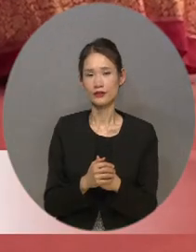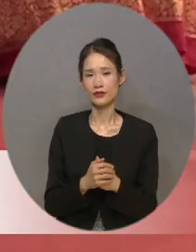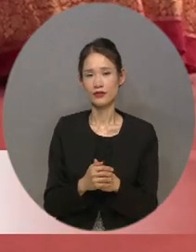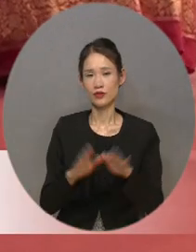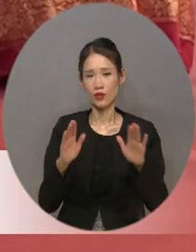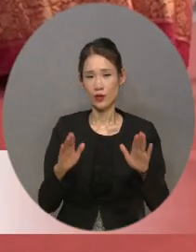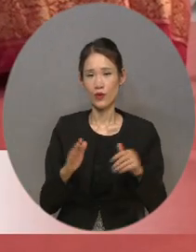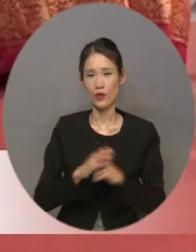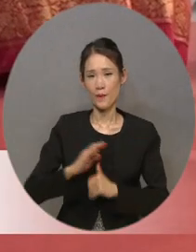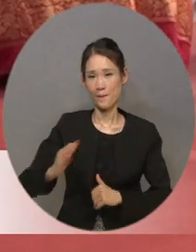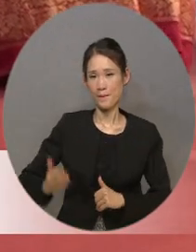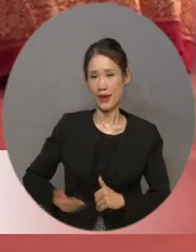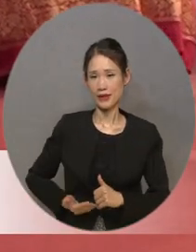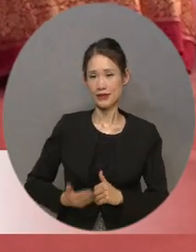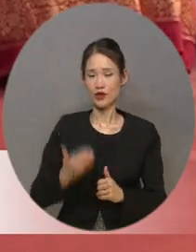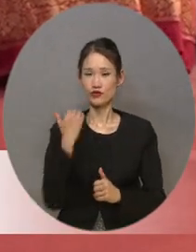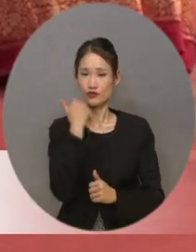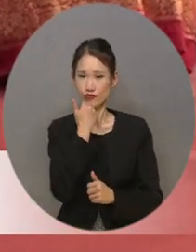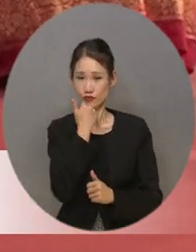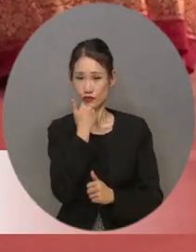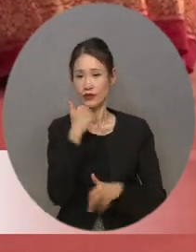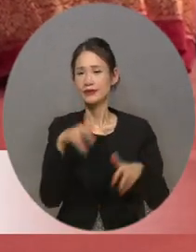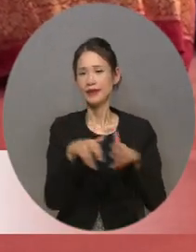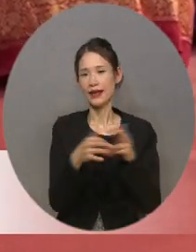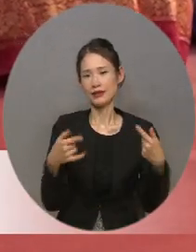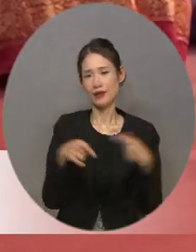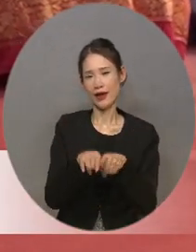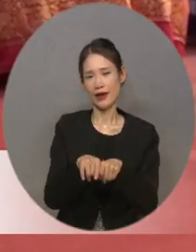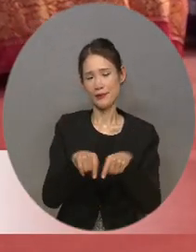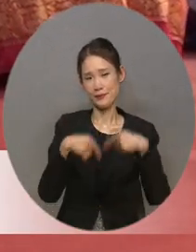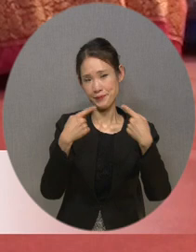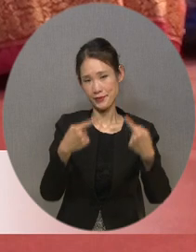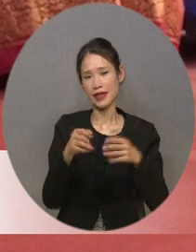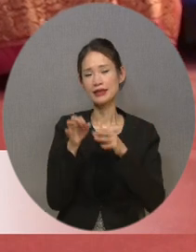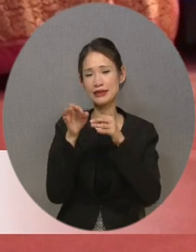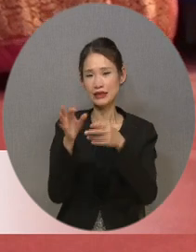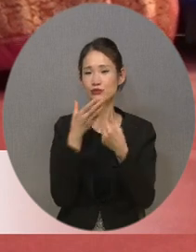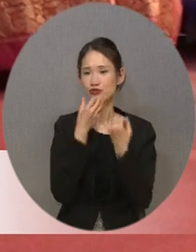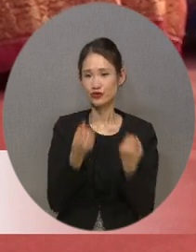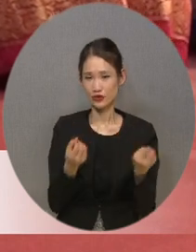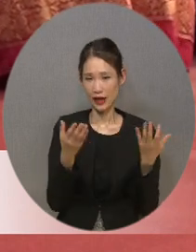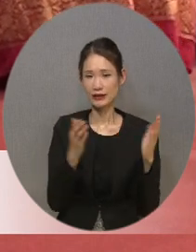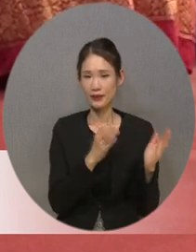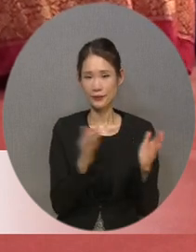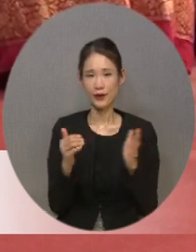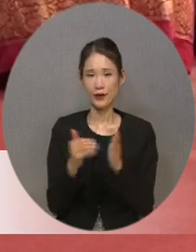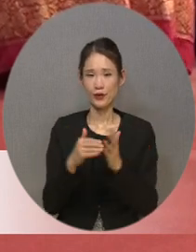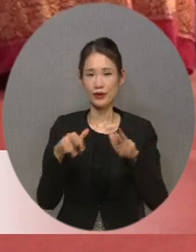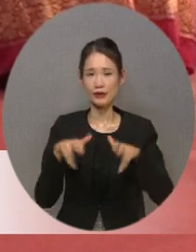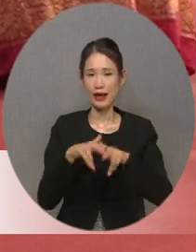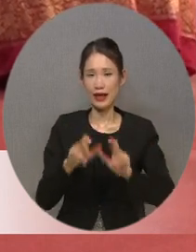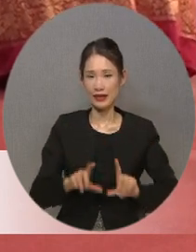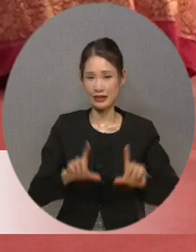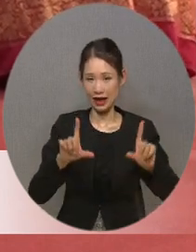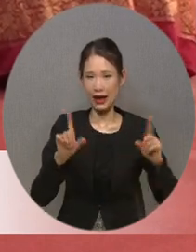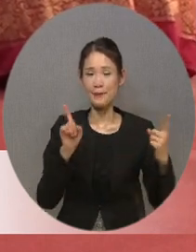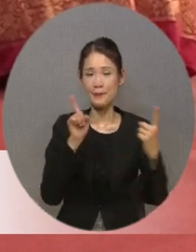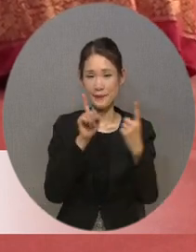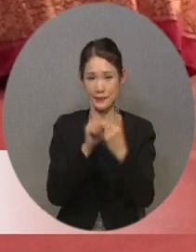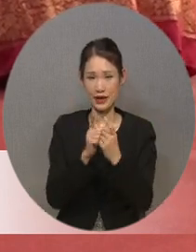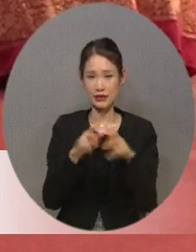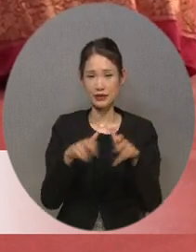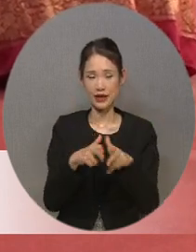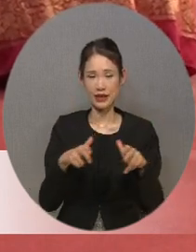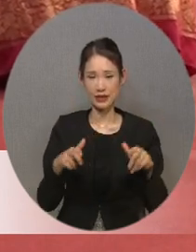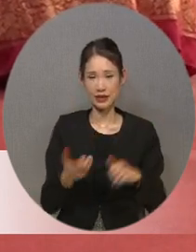우리 패션 모델도 우리 장애인들과 같이 하기 위해서 기부 행사를 맞이했습니다. 오늘 장애인 날을 맞이해서 우리 장애인들이